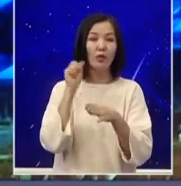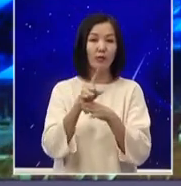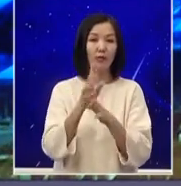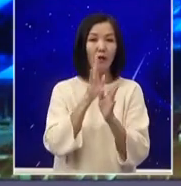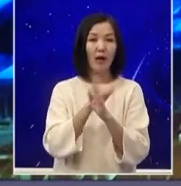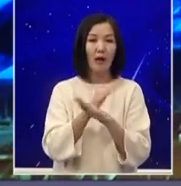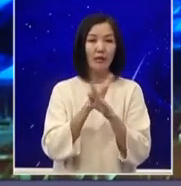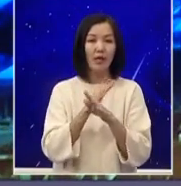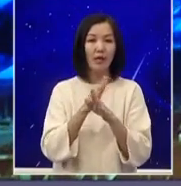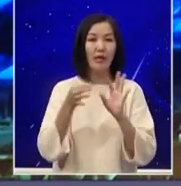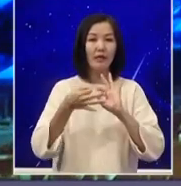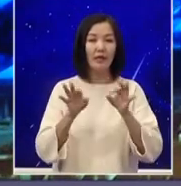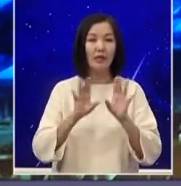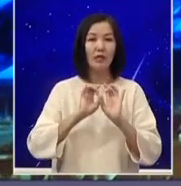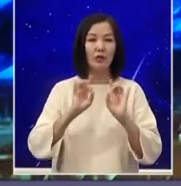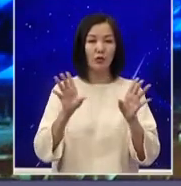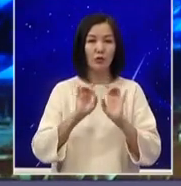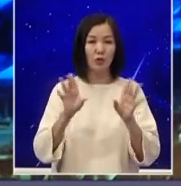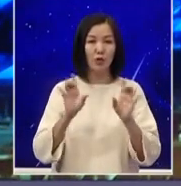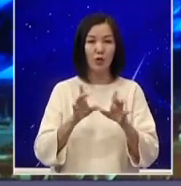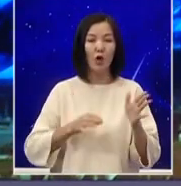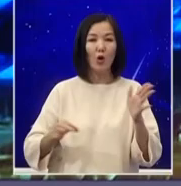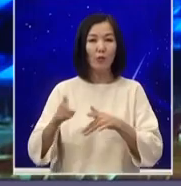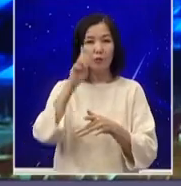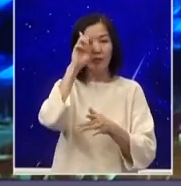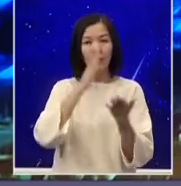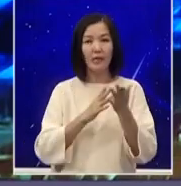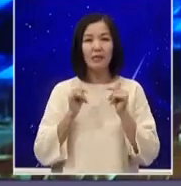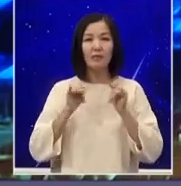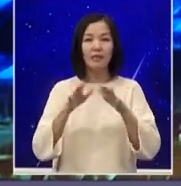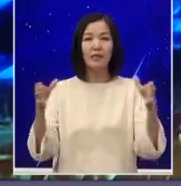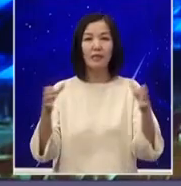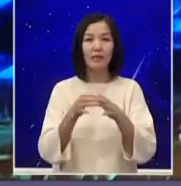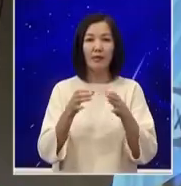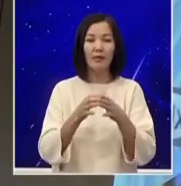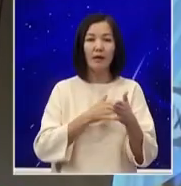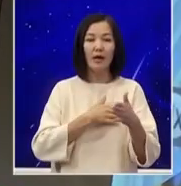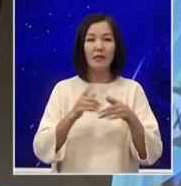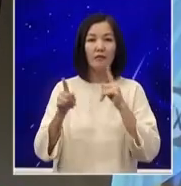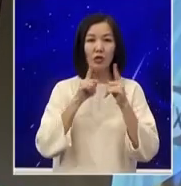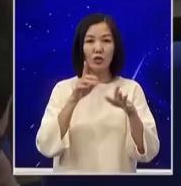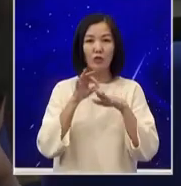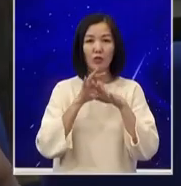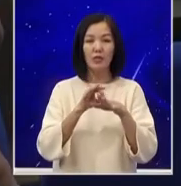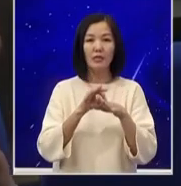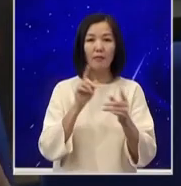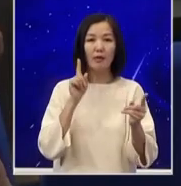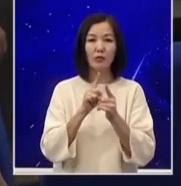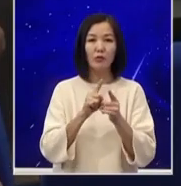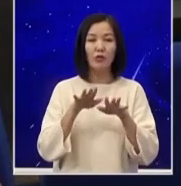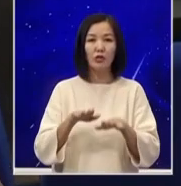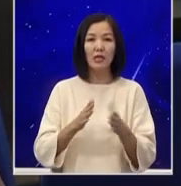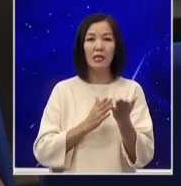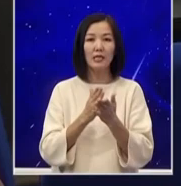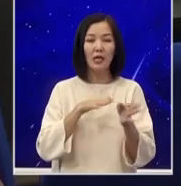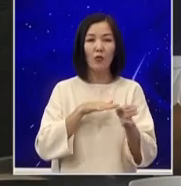бұл тапсырмалар Қапшағайда кеңінен түсіндірілді. Облыстық мемлекеттік қызмет істері департаменті мамандары актив жиынын өткізді.